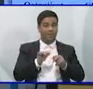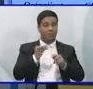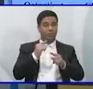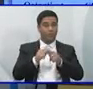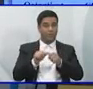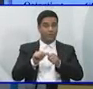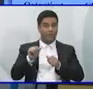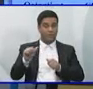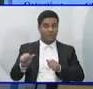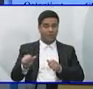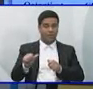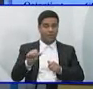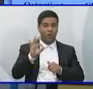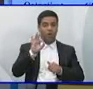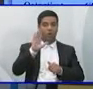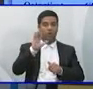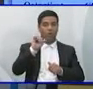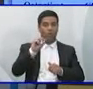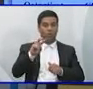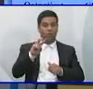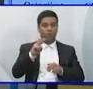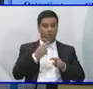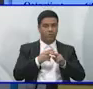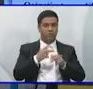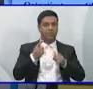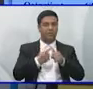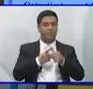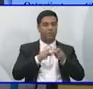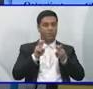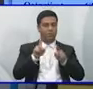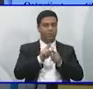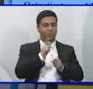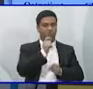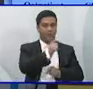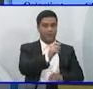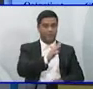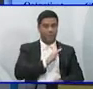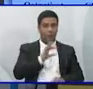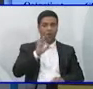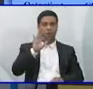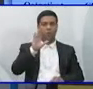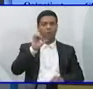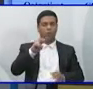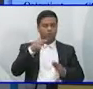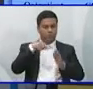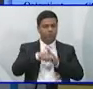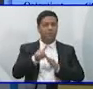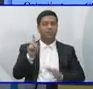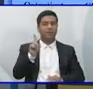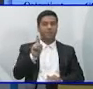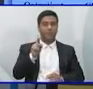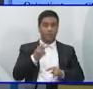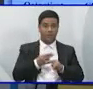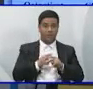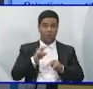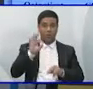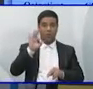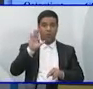tashqari ovul atamasini ham ishlatishimiz mumkin. Ovul nima? Ovul